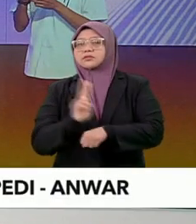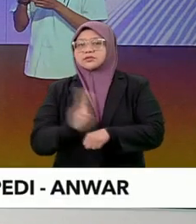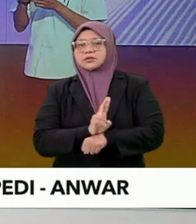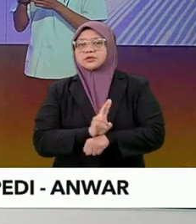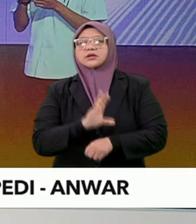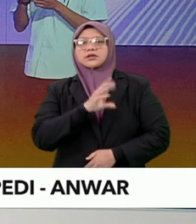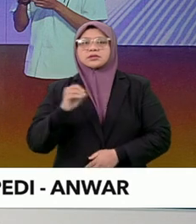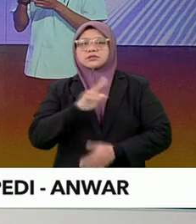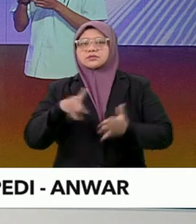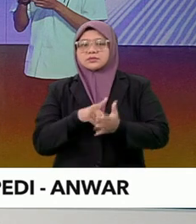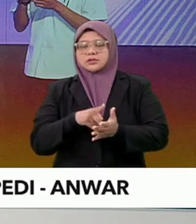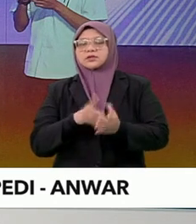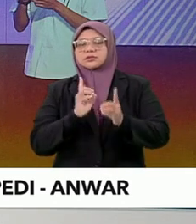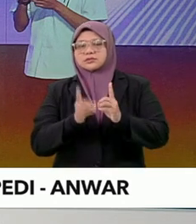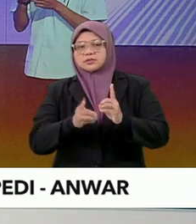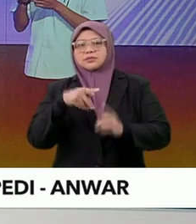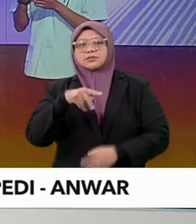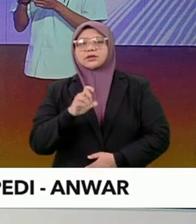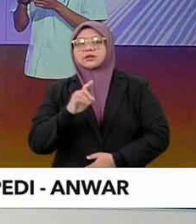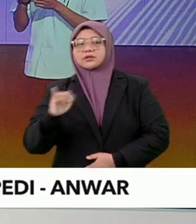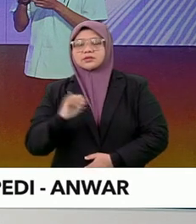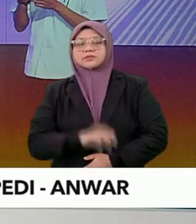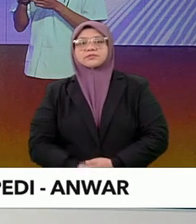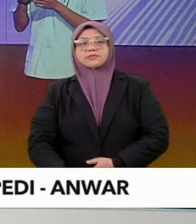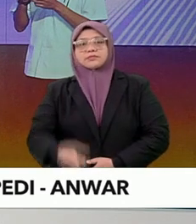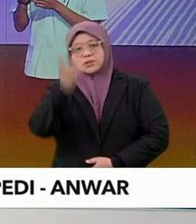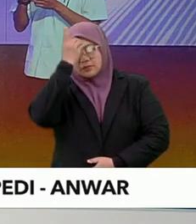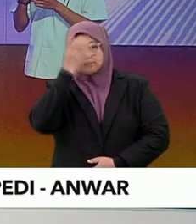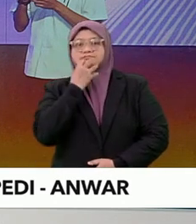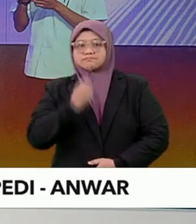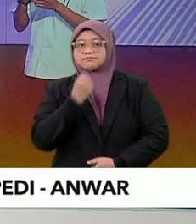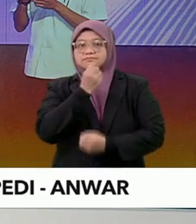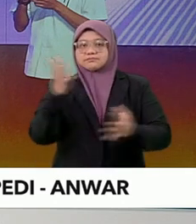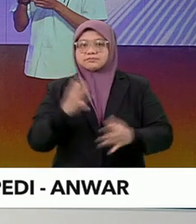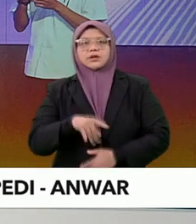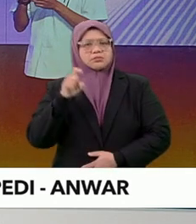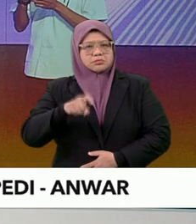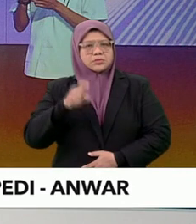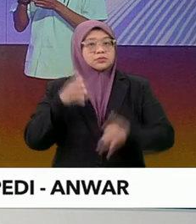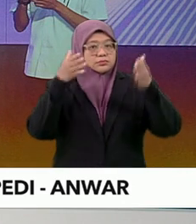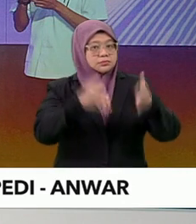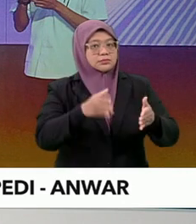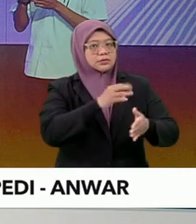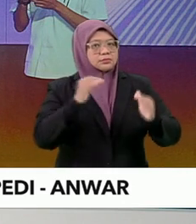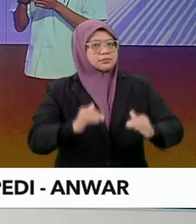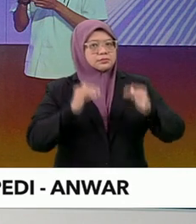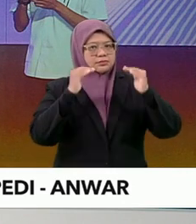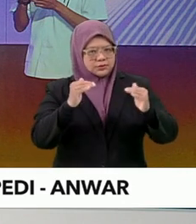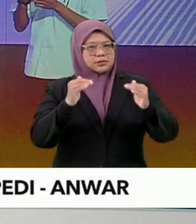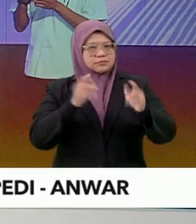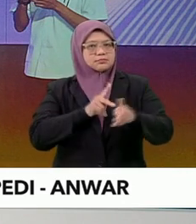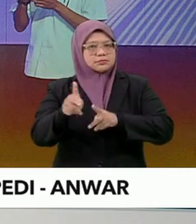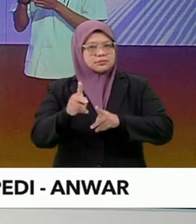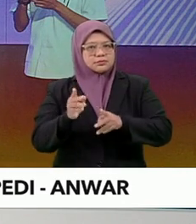dan juga pusat ekonomi digital Pedi Datuk Seri Anwar Ibrahim berkata antara perkara yang perlu diberi tumpuan ialah meningkatkan lagi